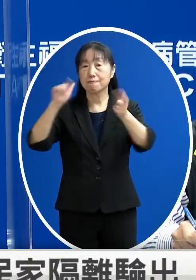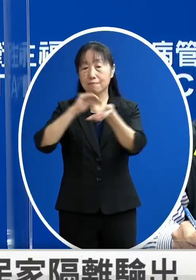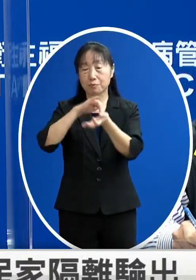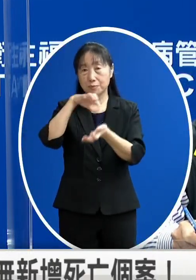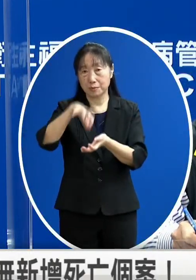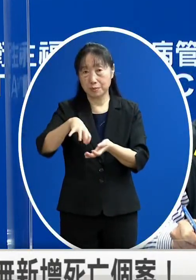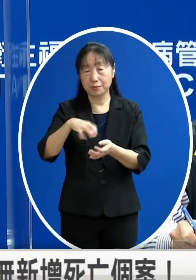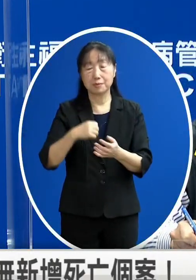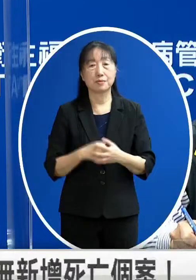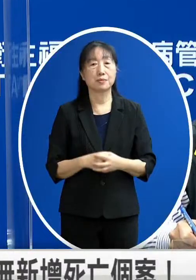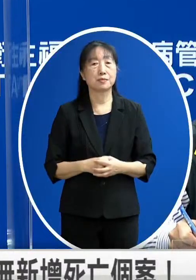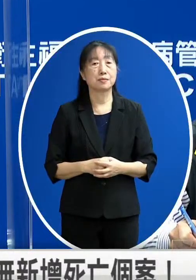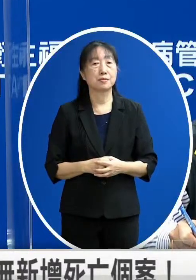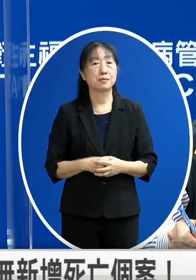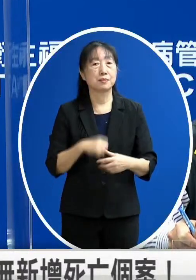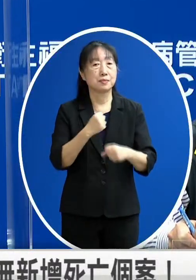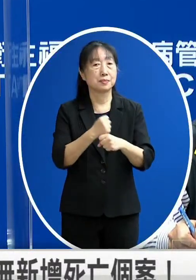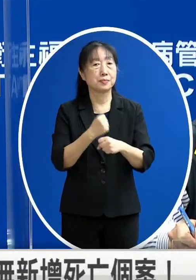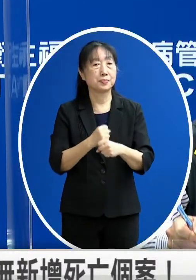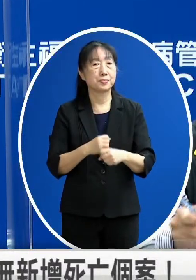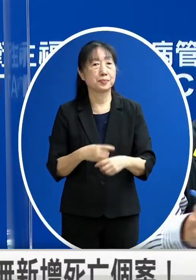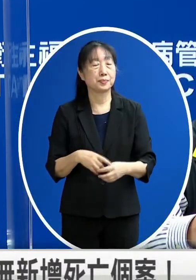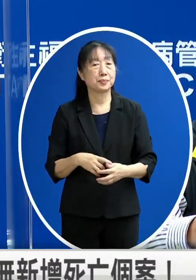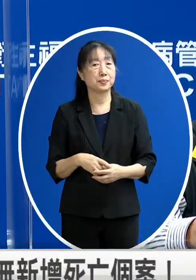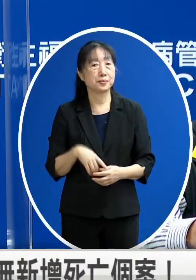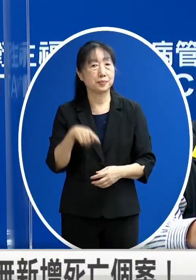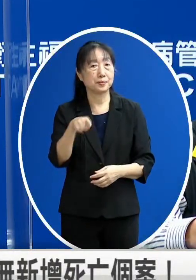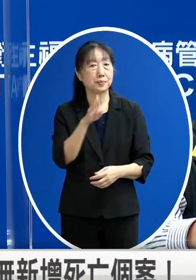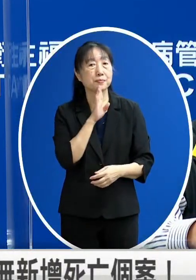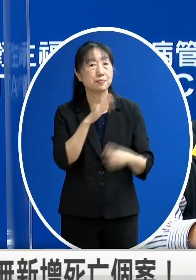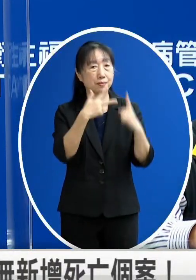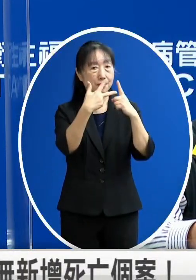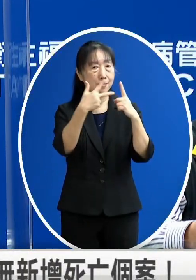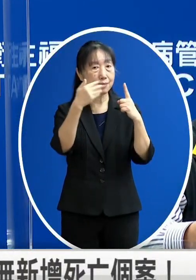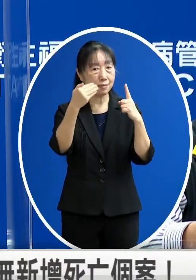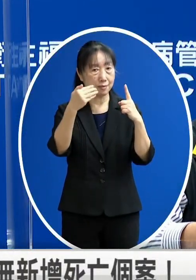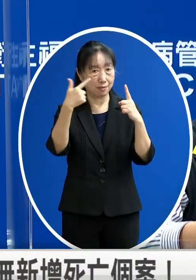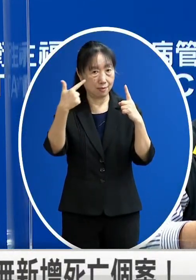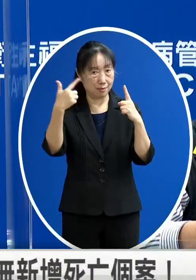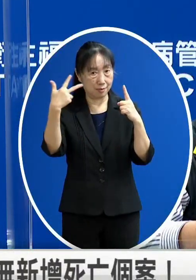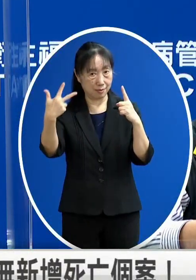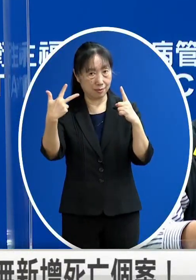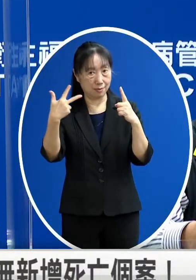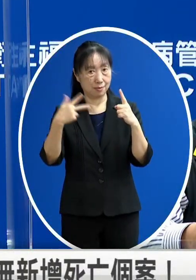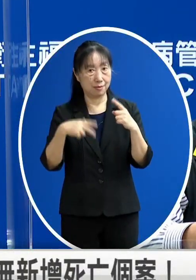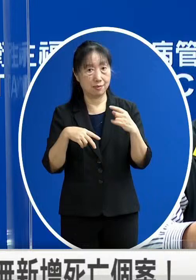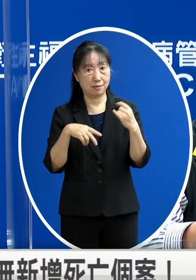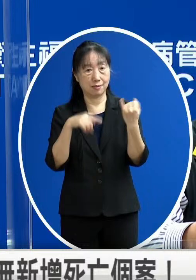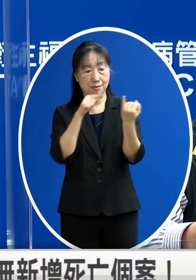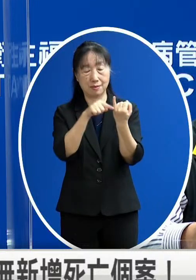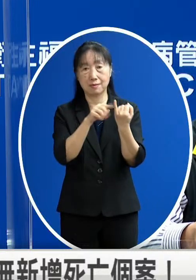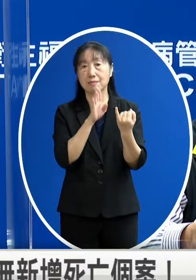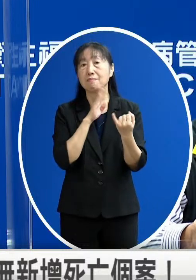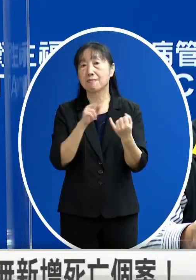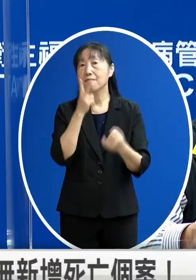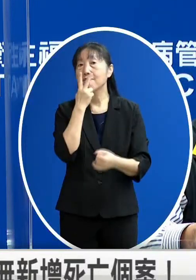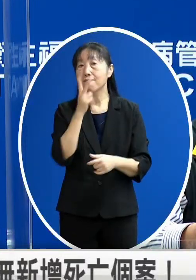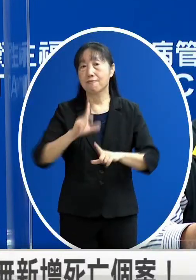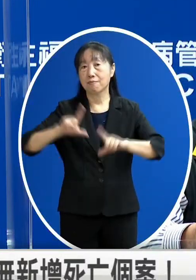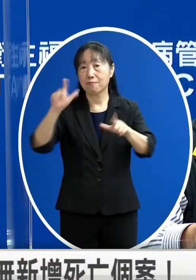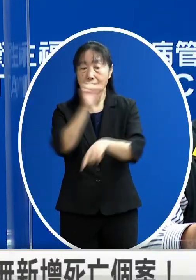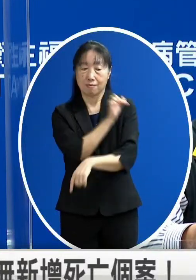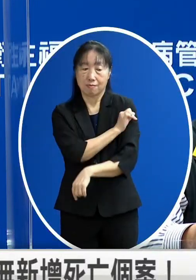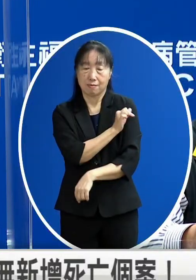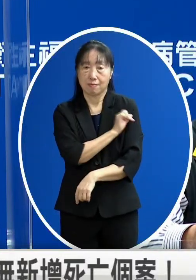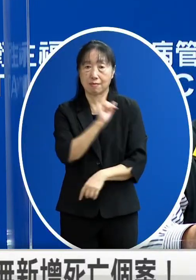亚东医院在亚东医院里面所查17967，他就是在亚东的